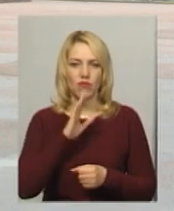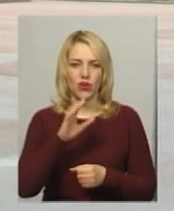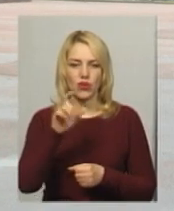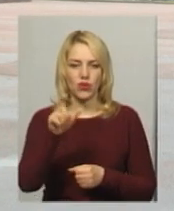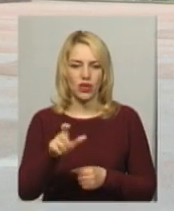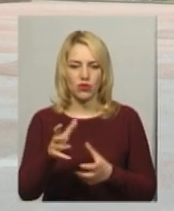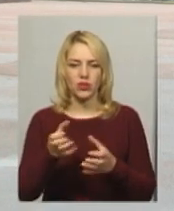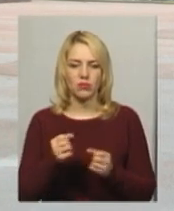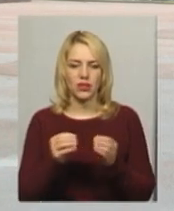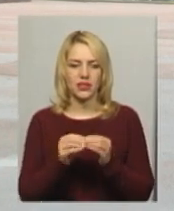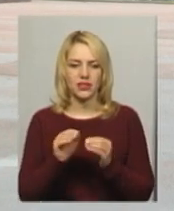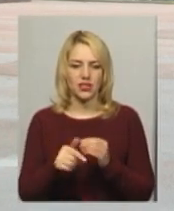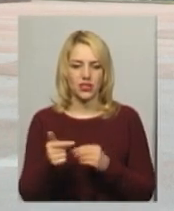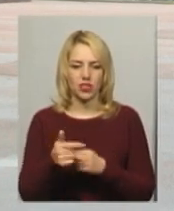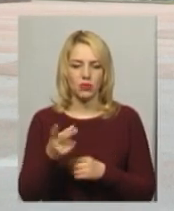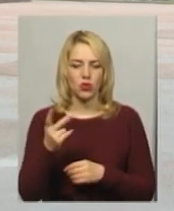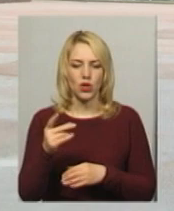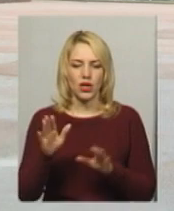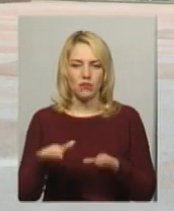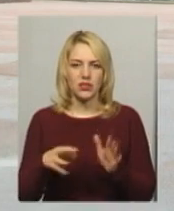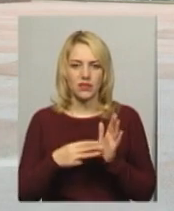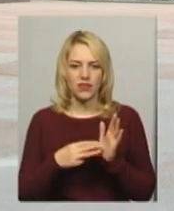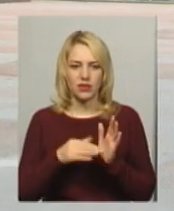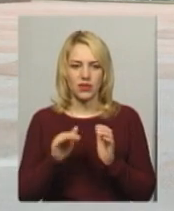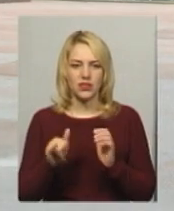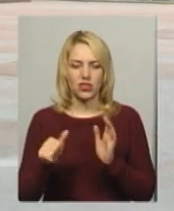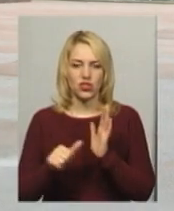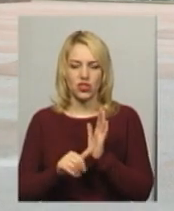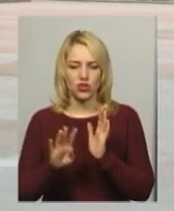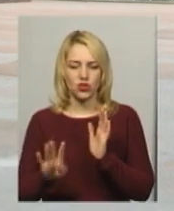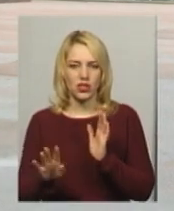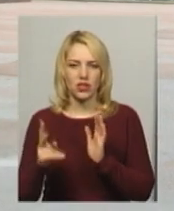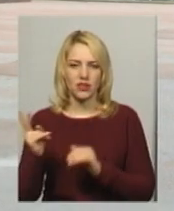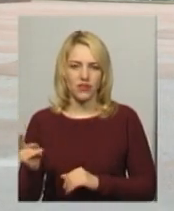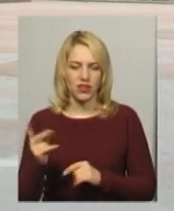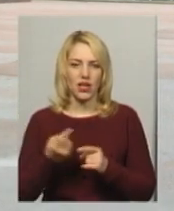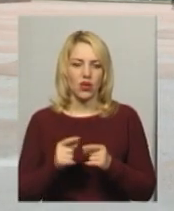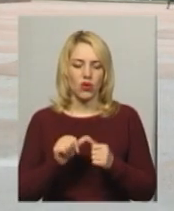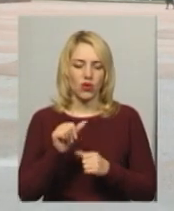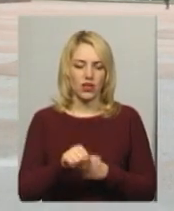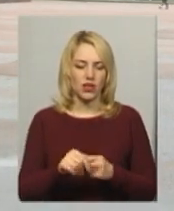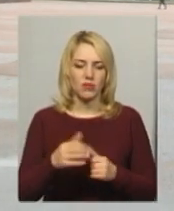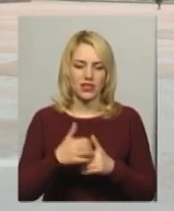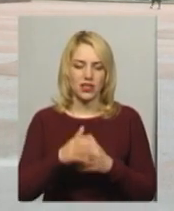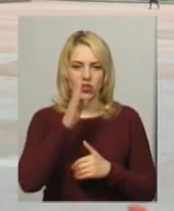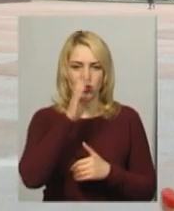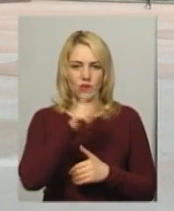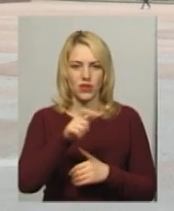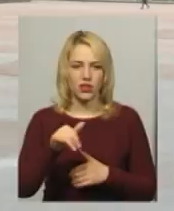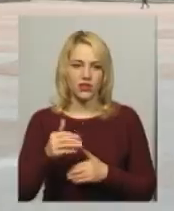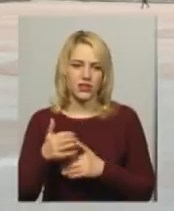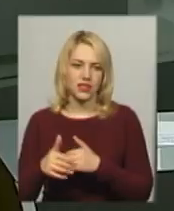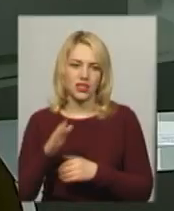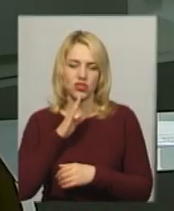тисяч гривень. Друге місце – 8 тисяч, відповідно 6, 4 і 2 тисячі. Окремо серед чоловіків та серед